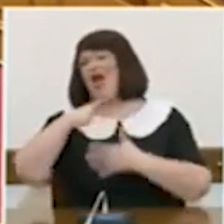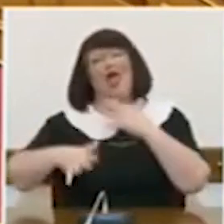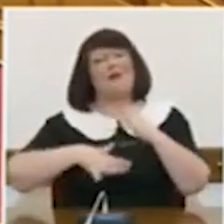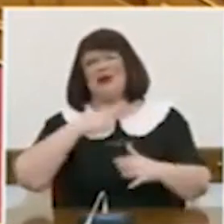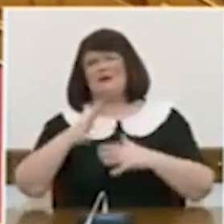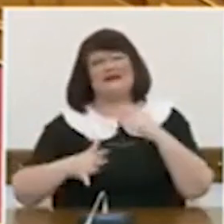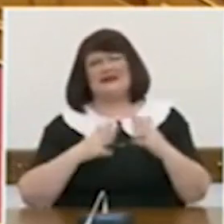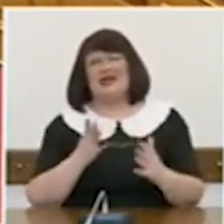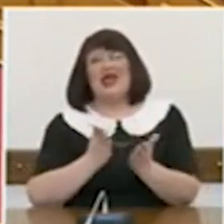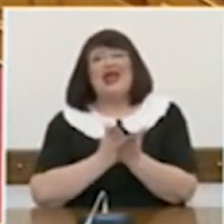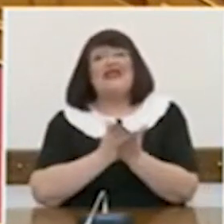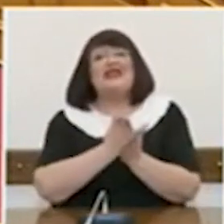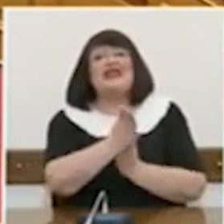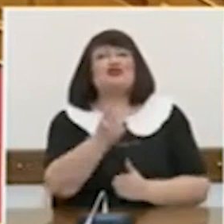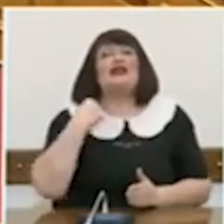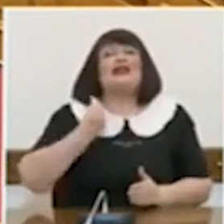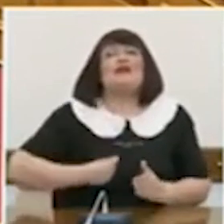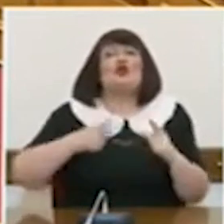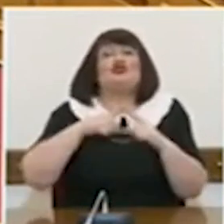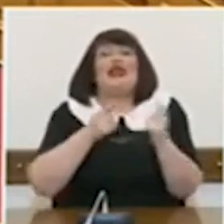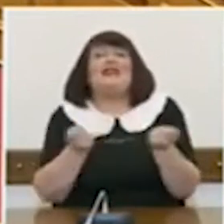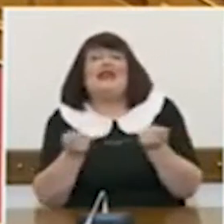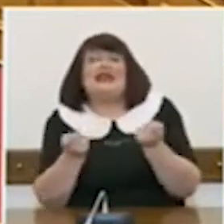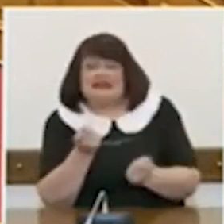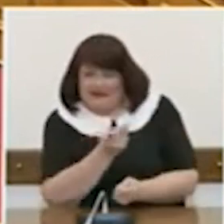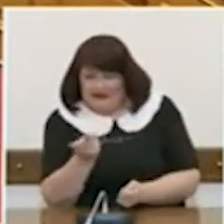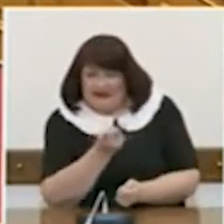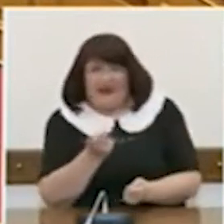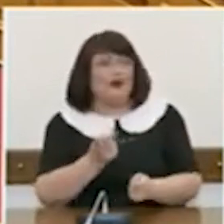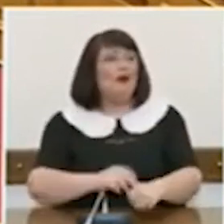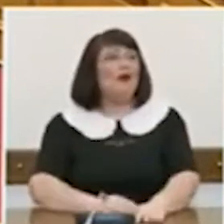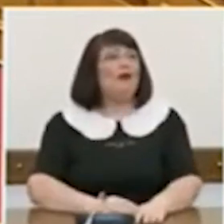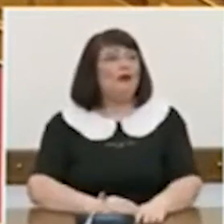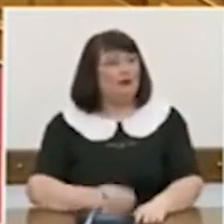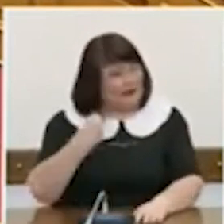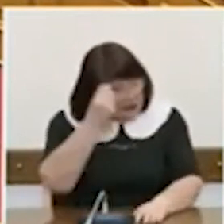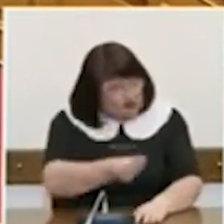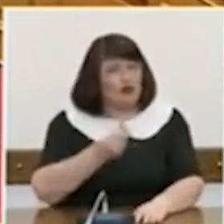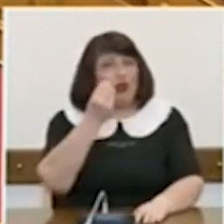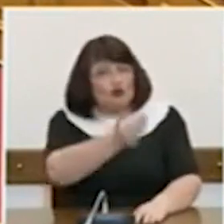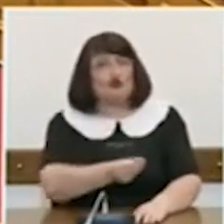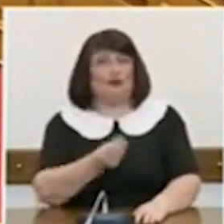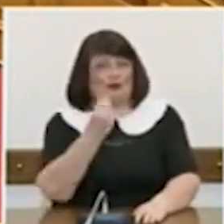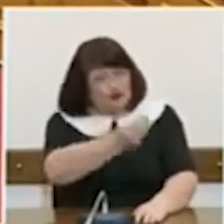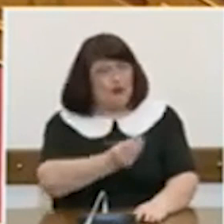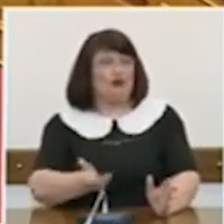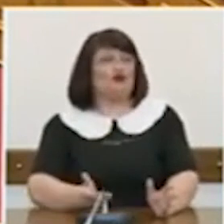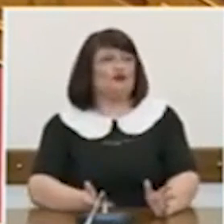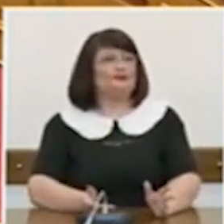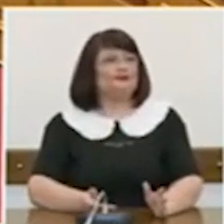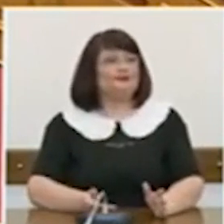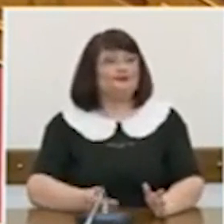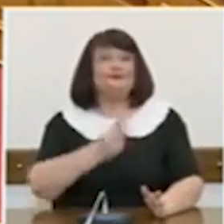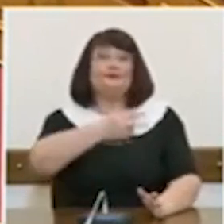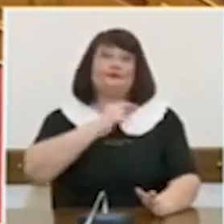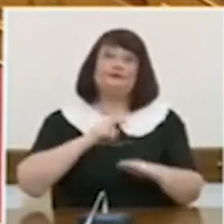Δικαιοσύνη και δημόσια διοίκηση. Κύριε Πρωθυπουργέ, θα στο φέρω. Θα στο φέρω. Θα στο φέρω. Όπως θα μου πείτε και εσείς μια συγγνώμη